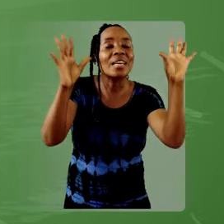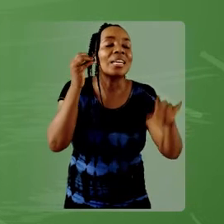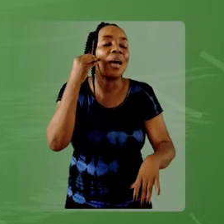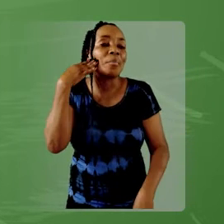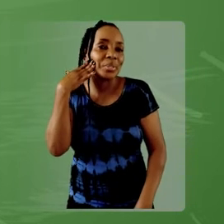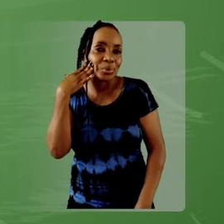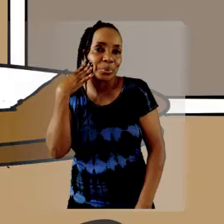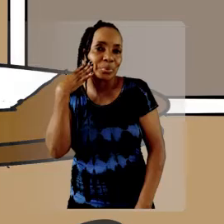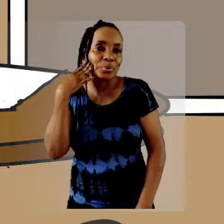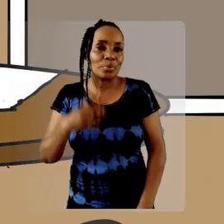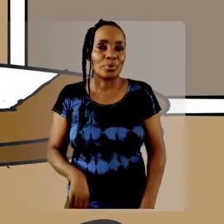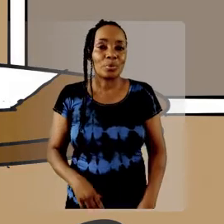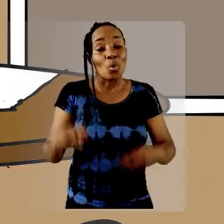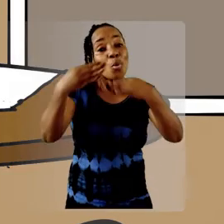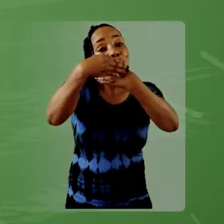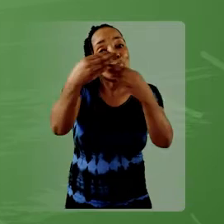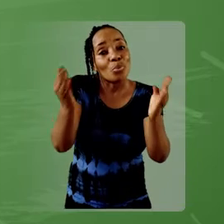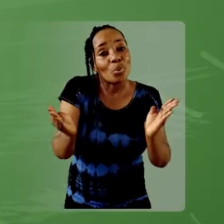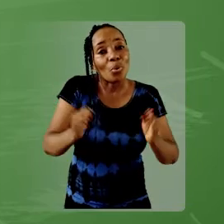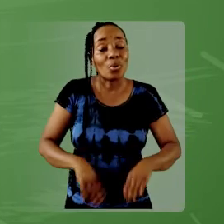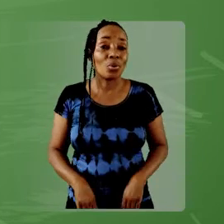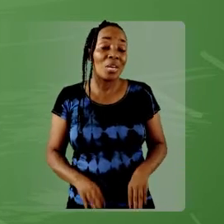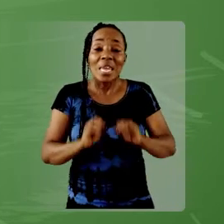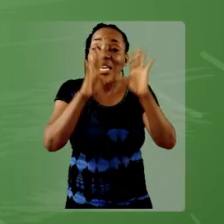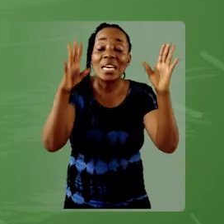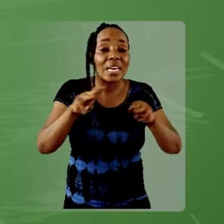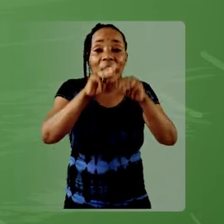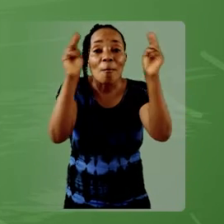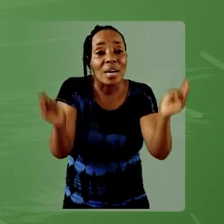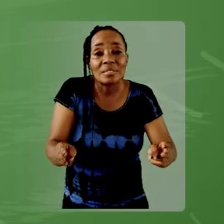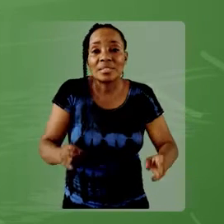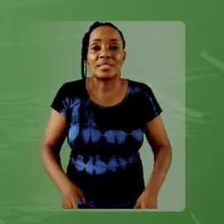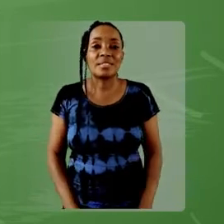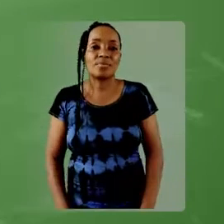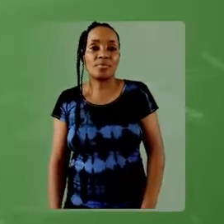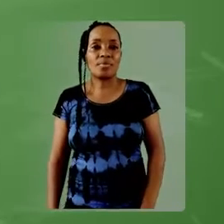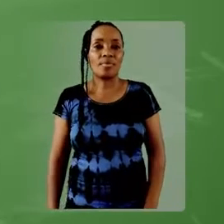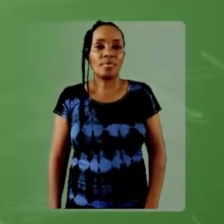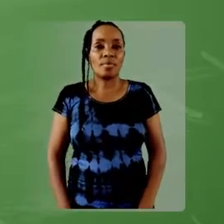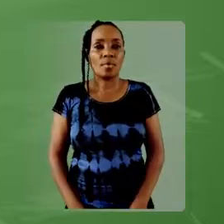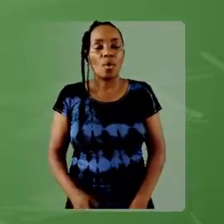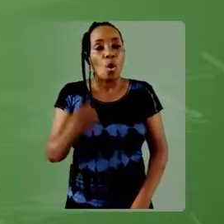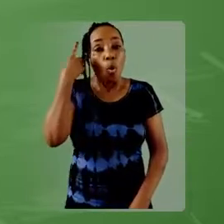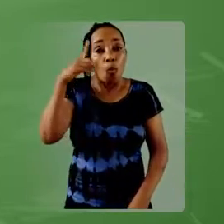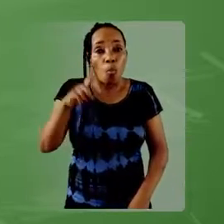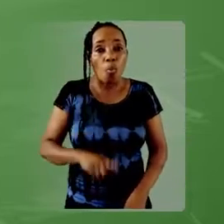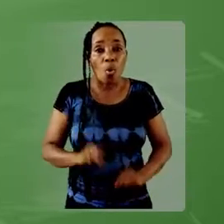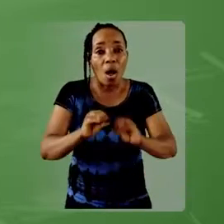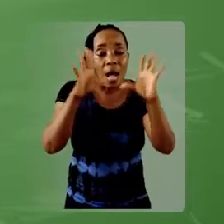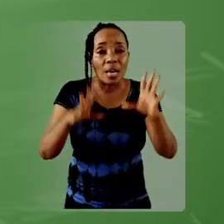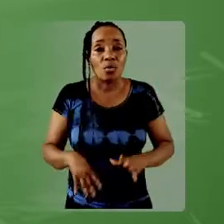maisons, des bureaux, des magasins, pour le fonctionnement des appareils